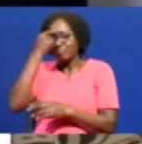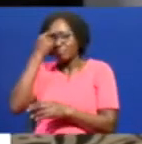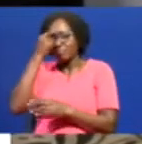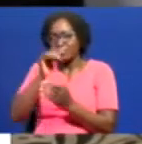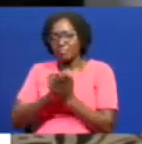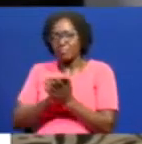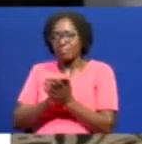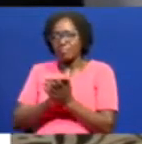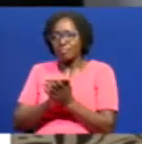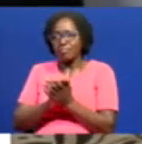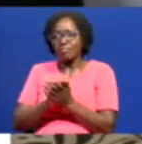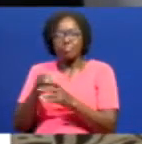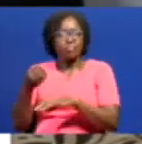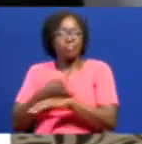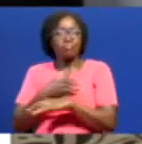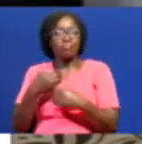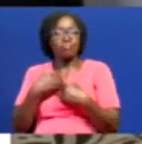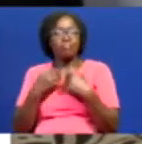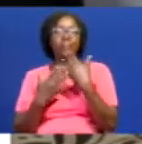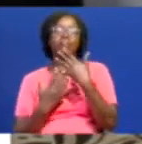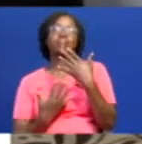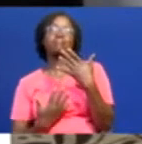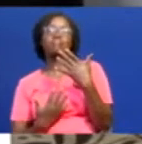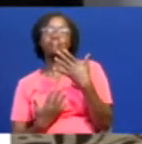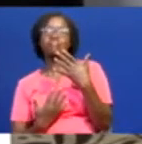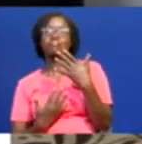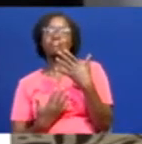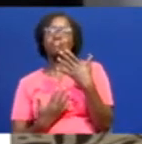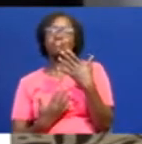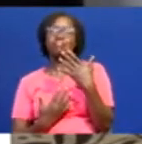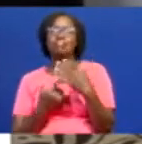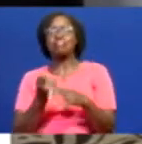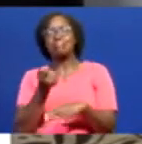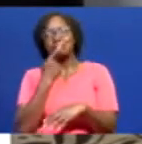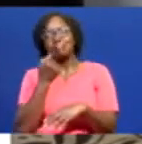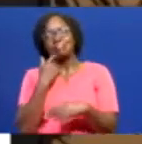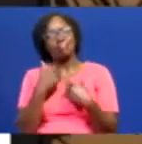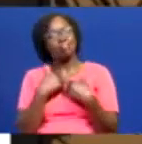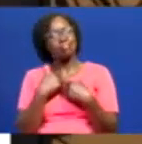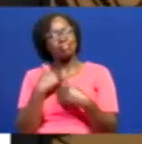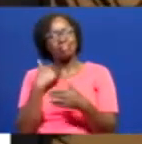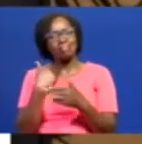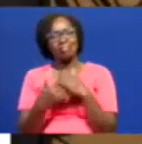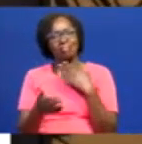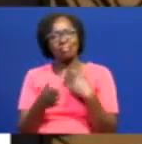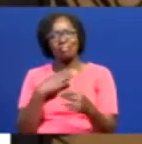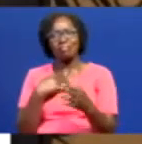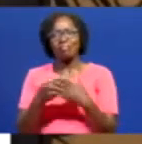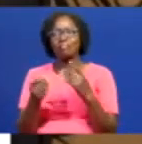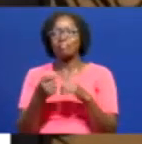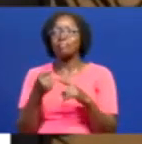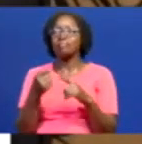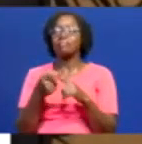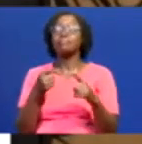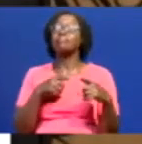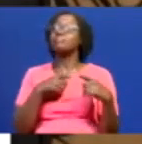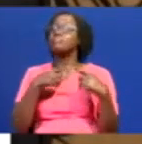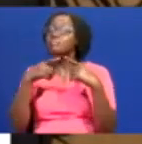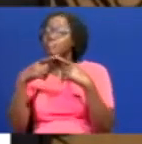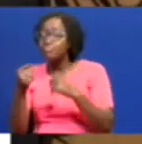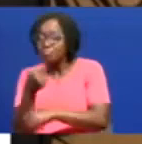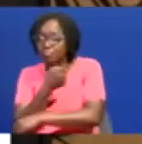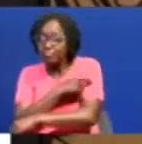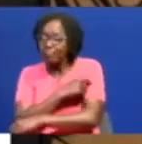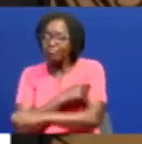Wanjiru alipatikana na ugonjwa wa saratani ya damu. Hatuna dawa ya kutoka tuende